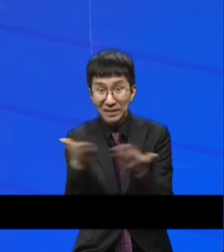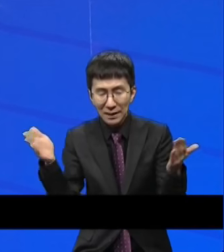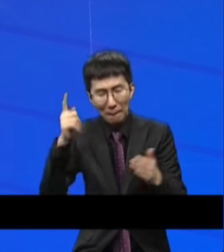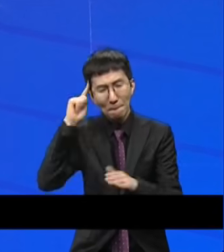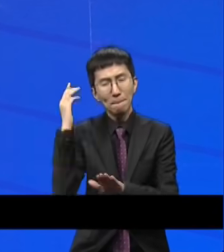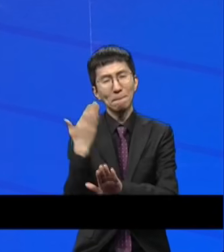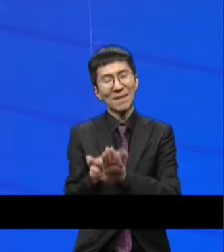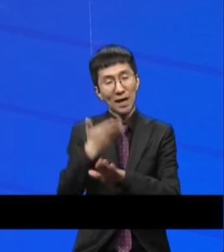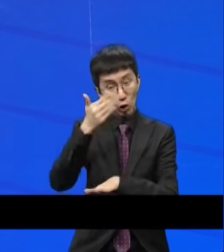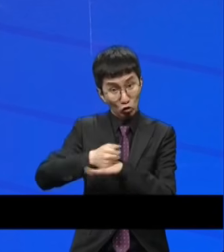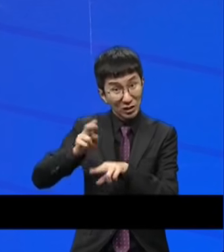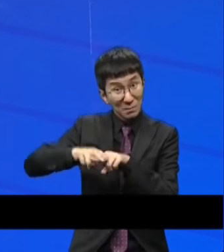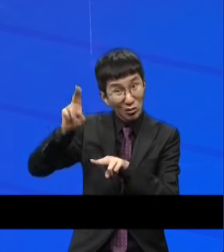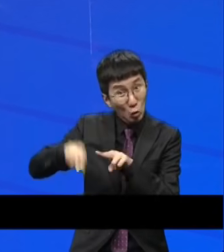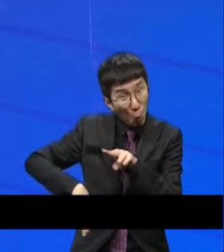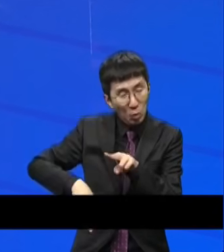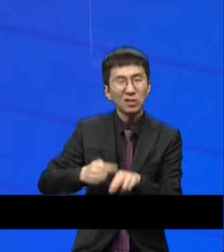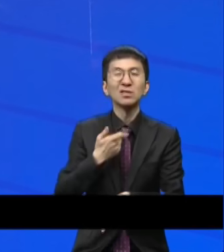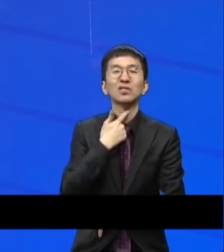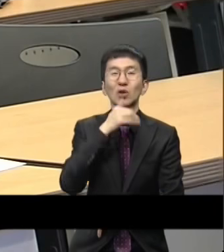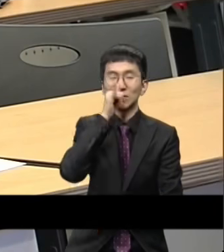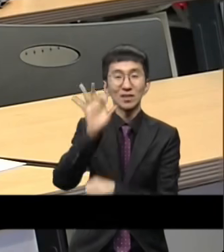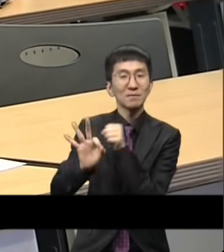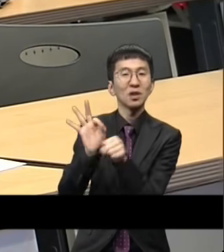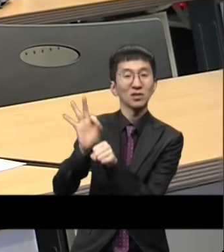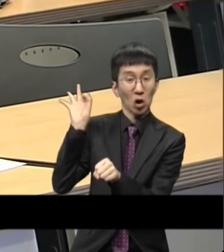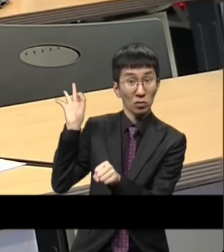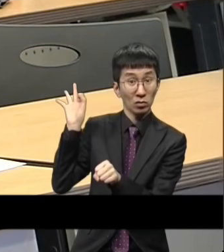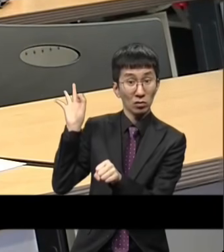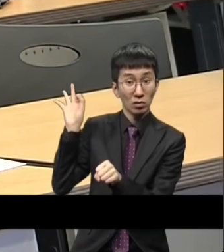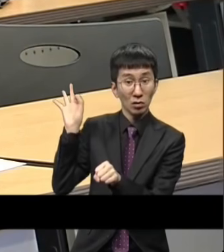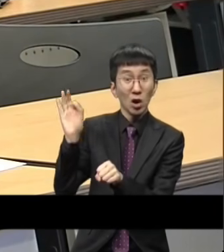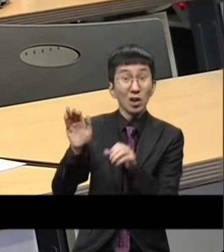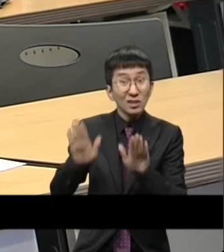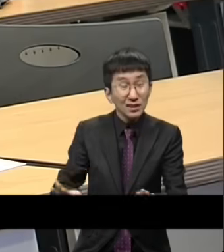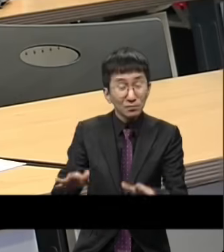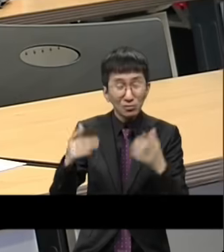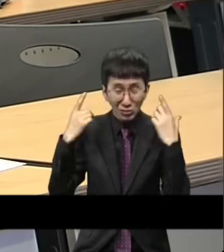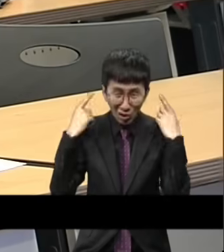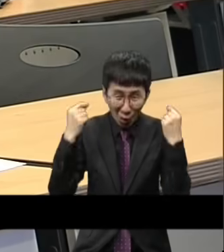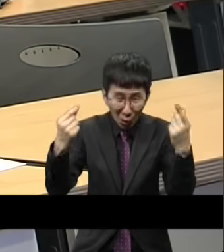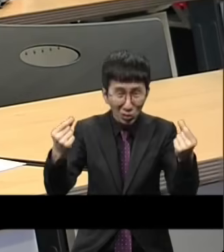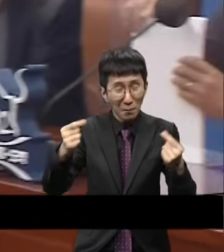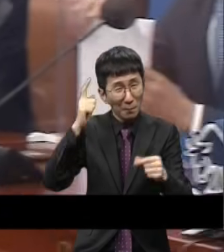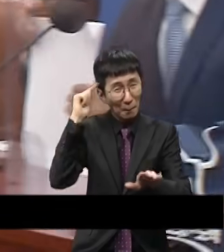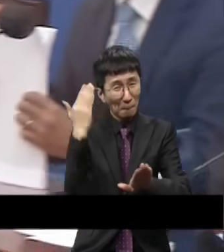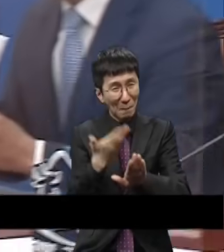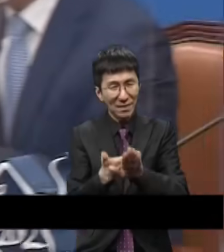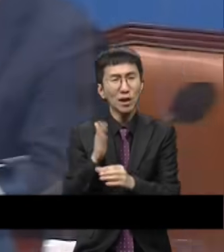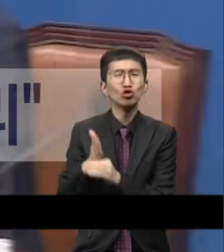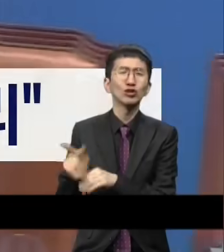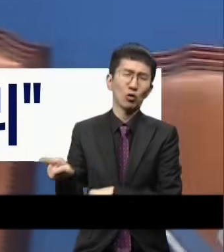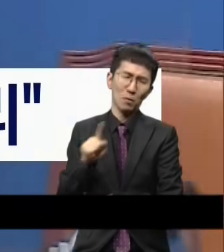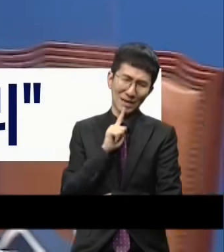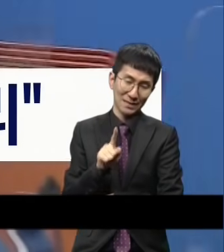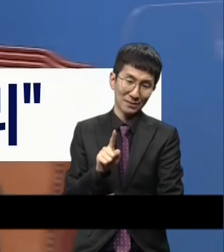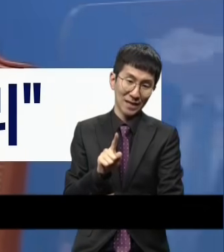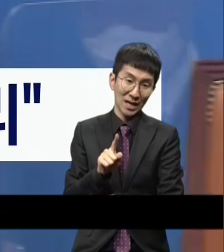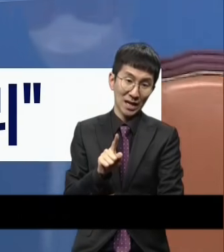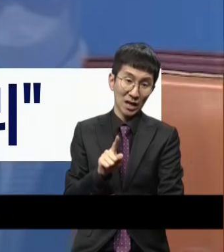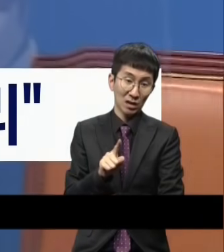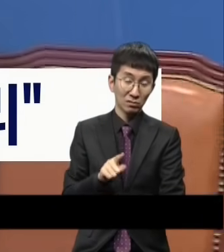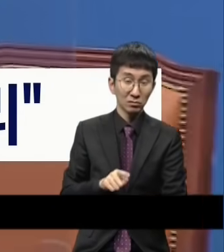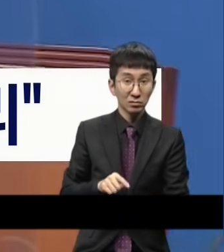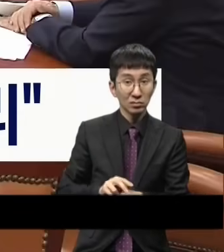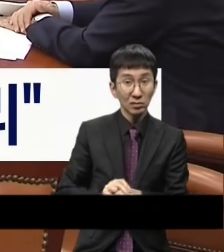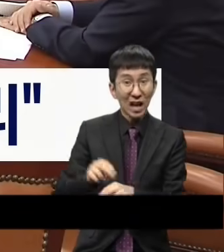전력과 관련해 10년 전 실패에도 여전히 무상급식을 반대하고 있다고 꼬집기도 했습니다. 민주당은 사퇴왕 대